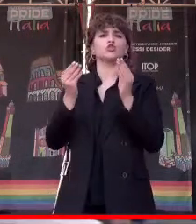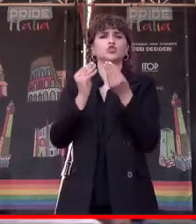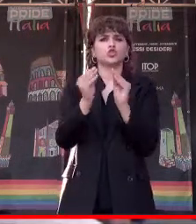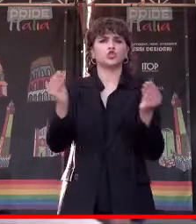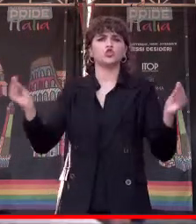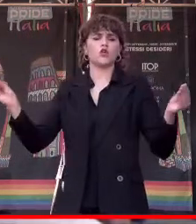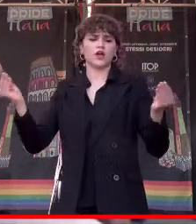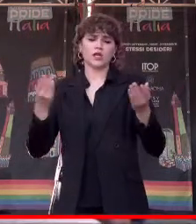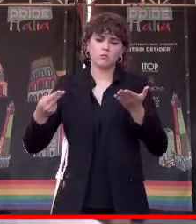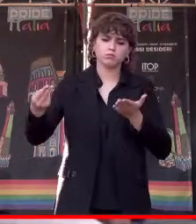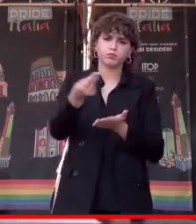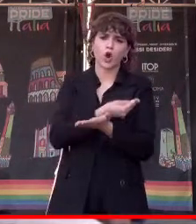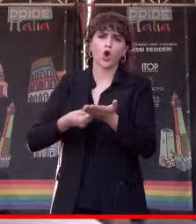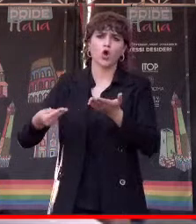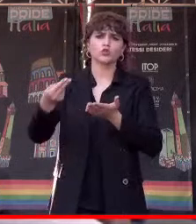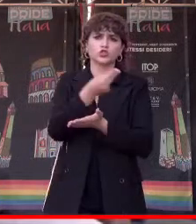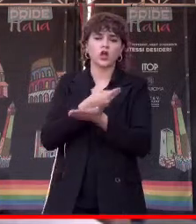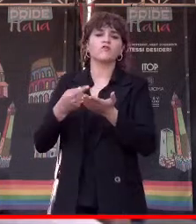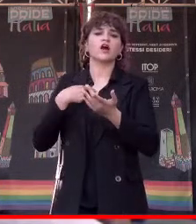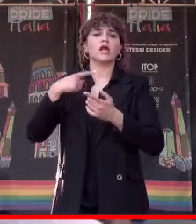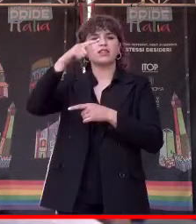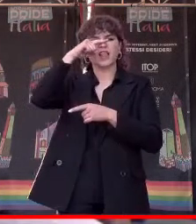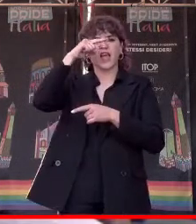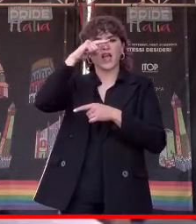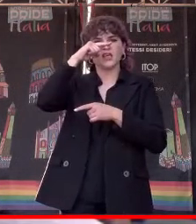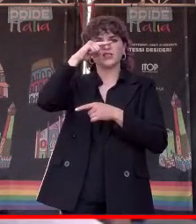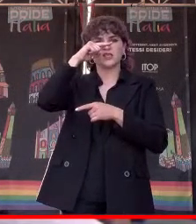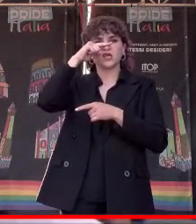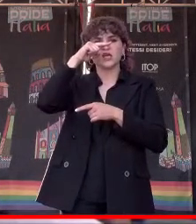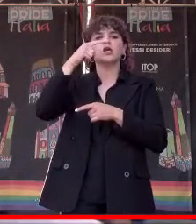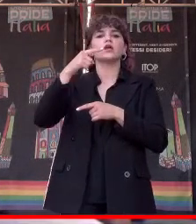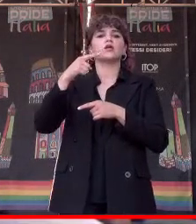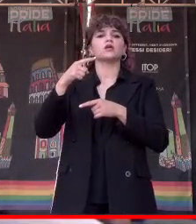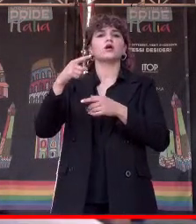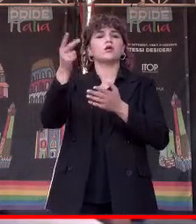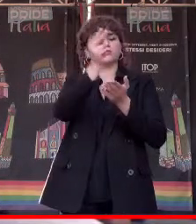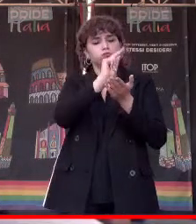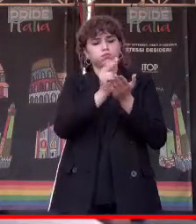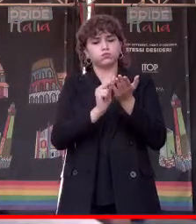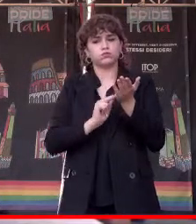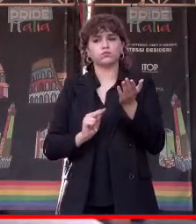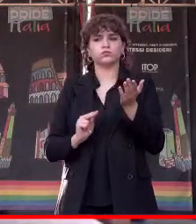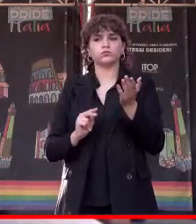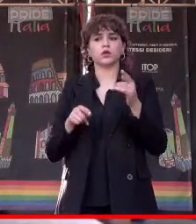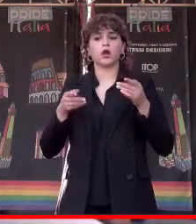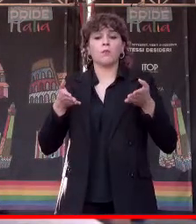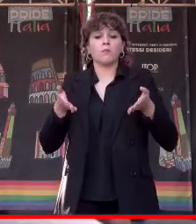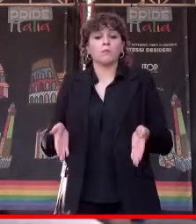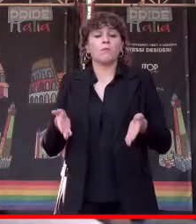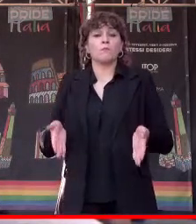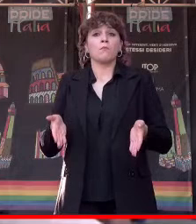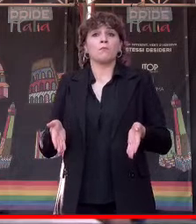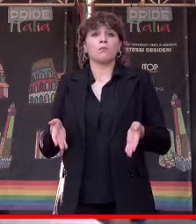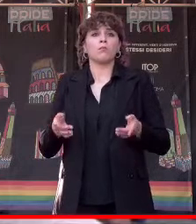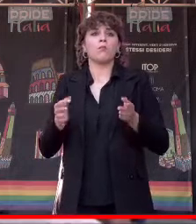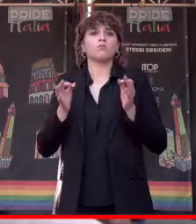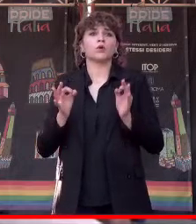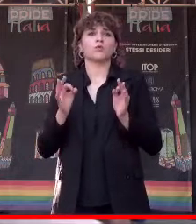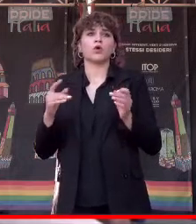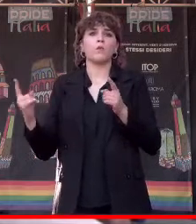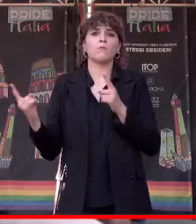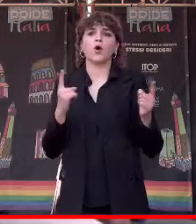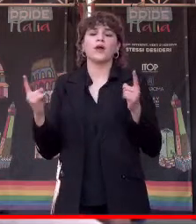fare delle tesi, dei lavori di ricerca su questo tema. Quindi adesso è il momento di cominciare a come